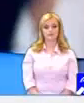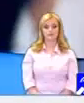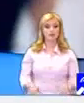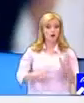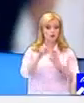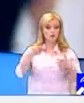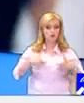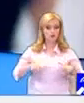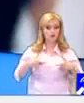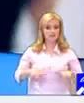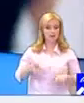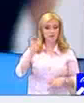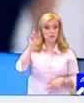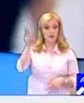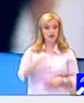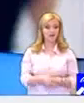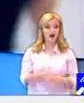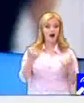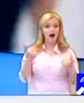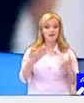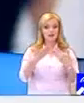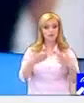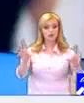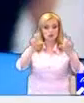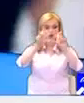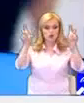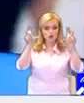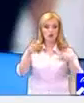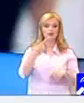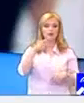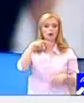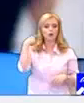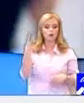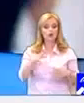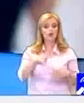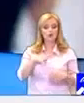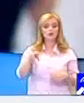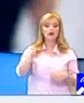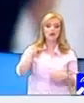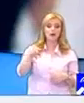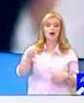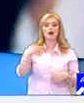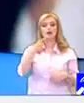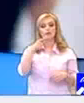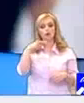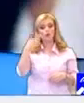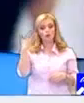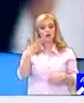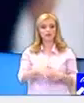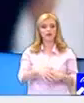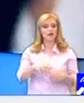Au început examenele de bacalaureat. Astăzi, absolvenții Alolingve au susținut testul la limba și literatura română. Tinerii spun